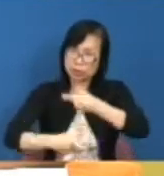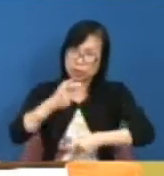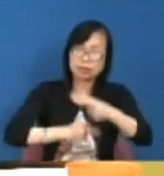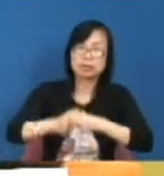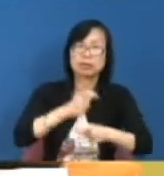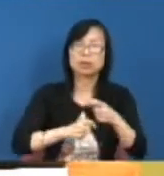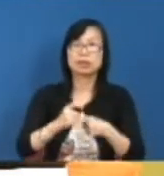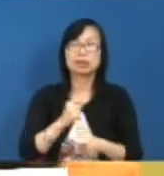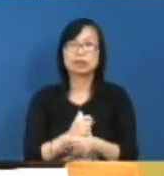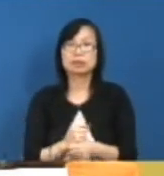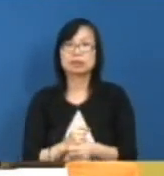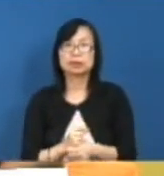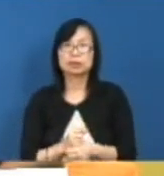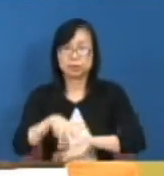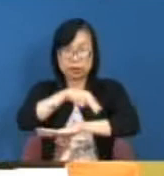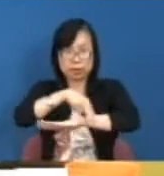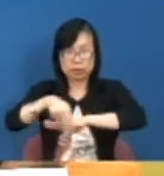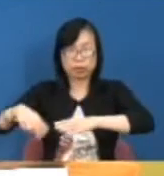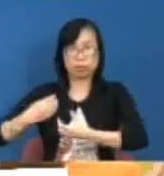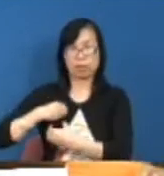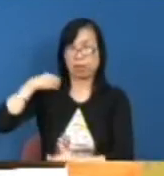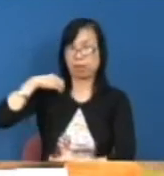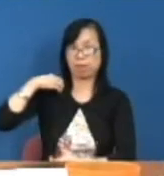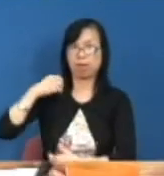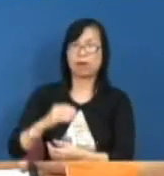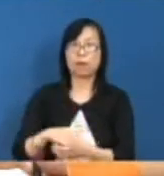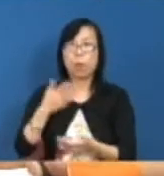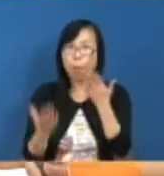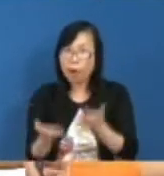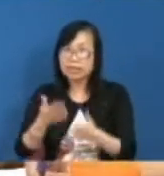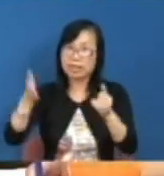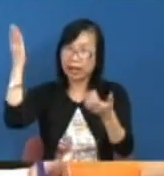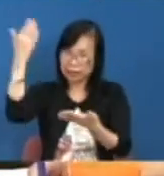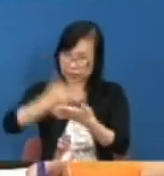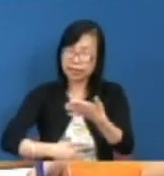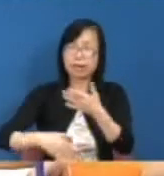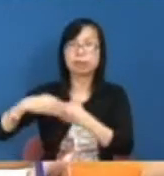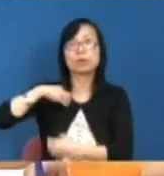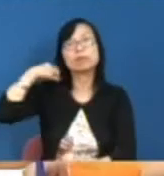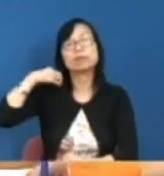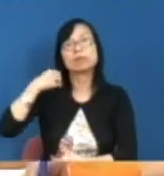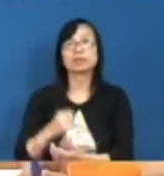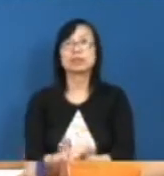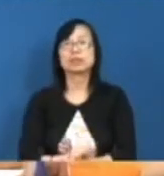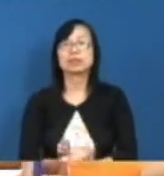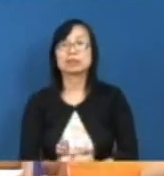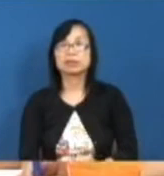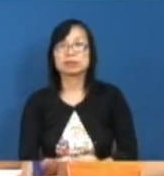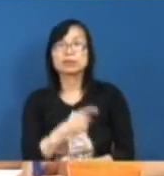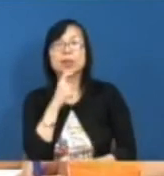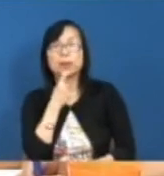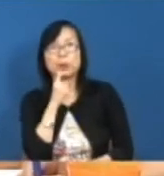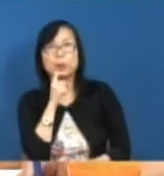啦。你撤軍，你裁軍，自然就很難控制啦。而家你話俾我聽有冇咁嘅，有冇咁嘅跡